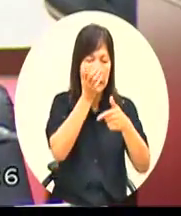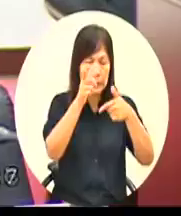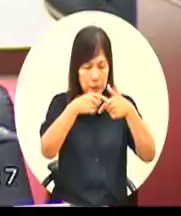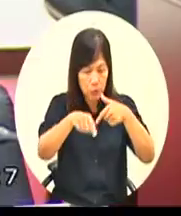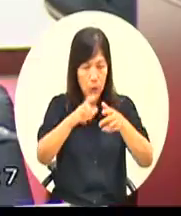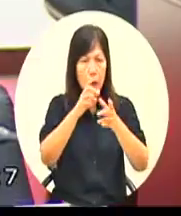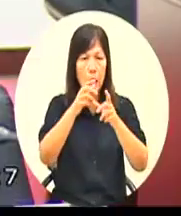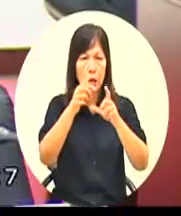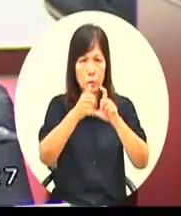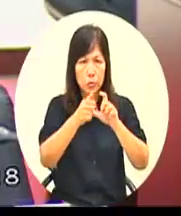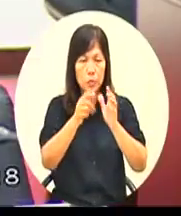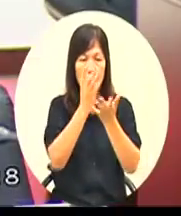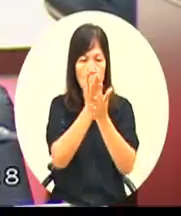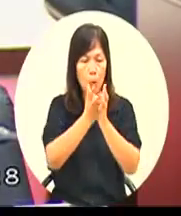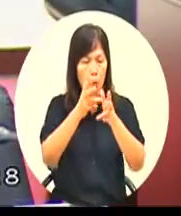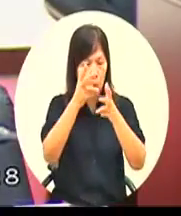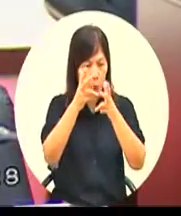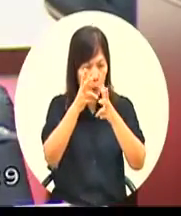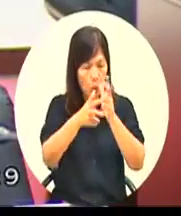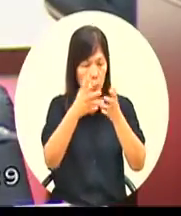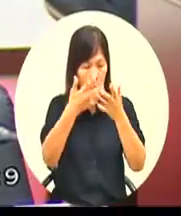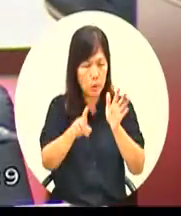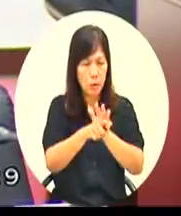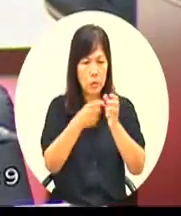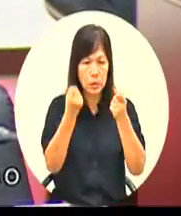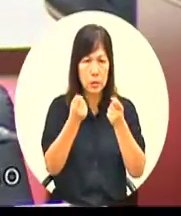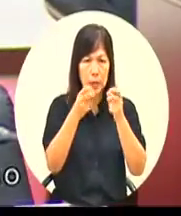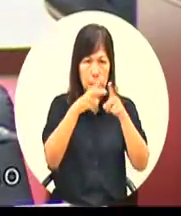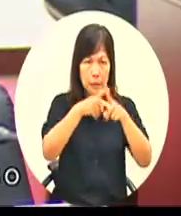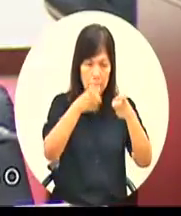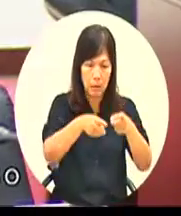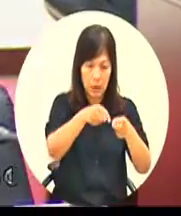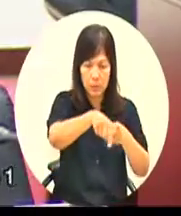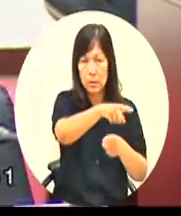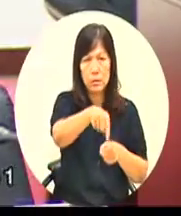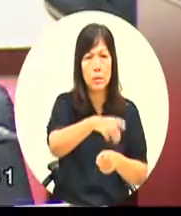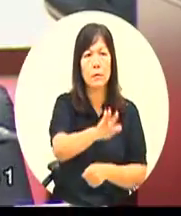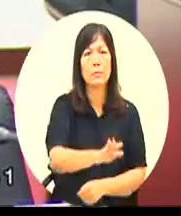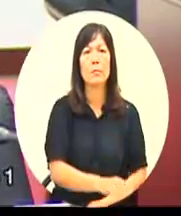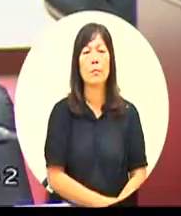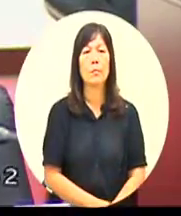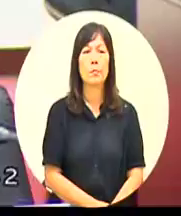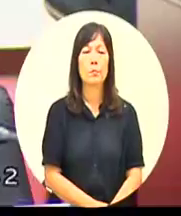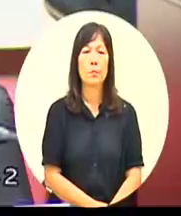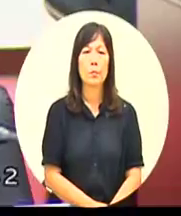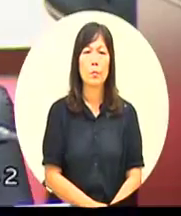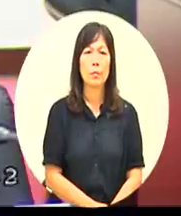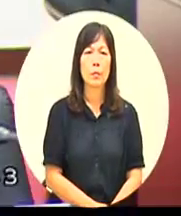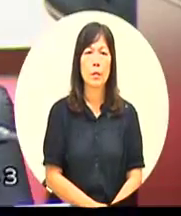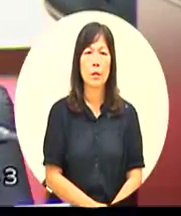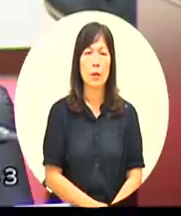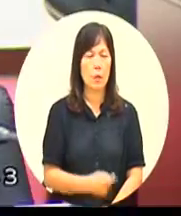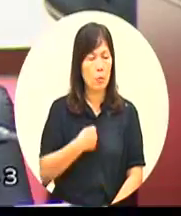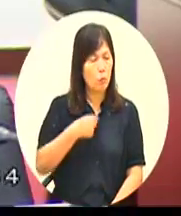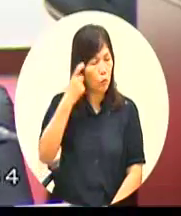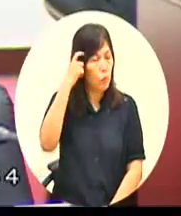很多的工厂几乎都在小港这一边哈，那我们觉得就是